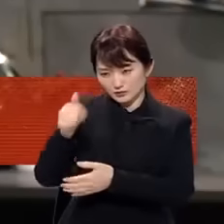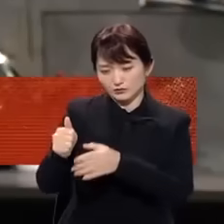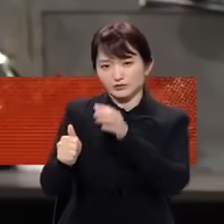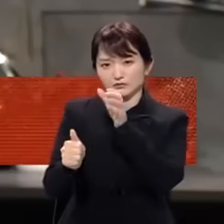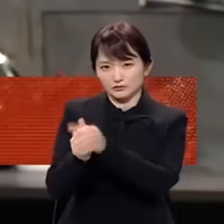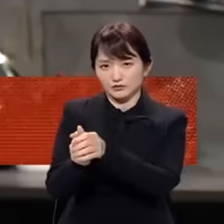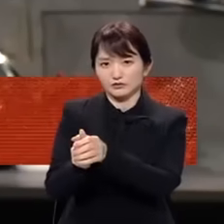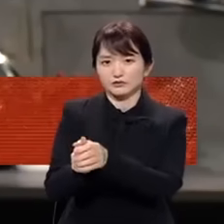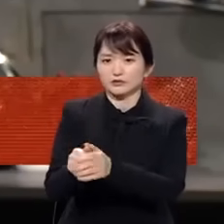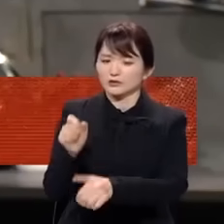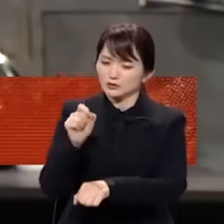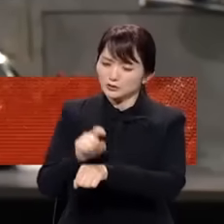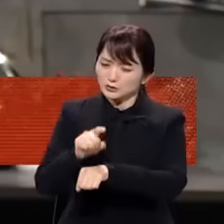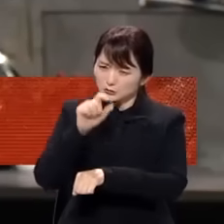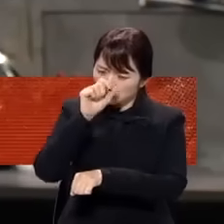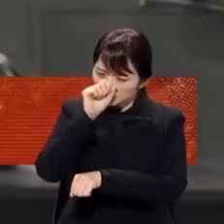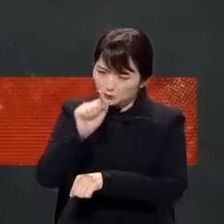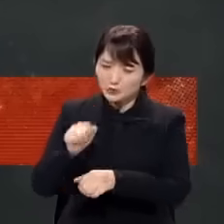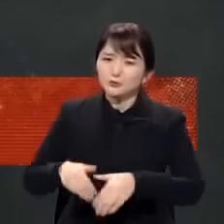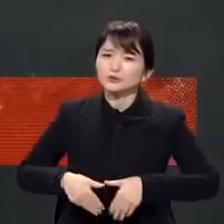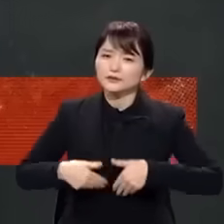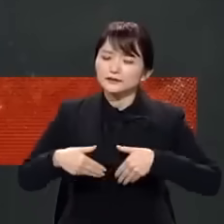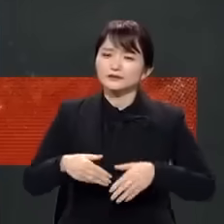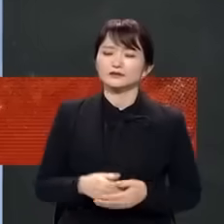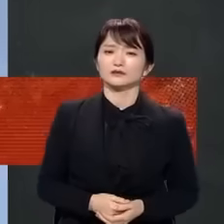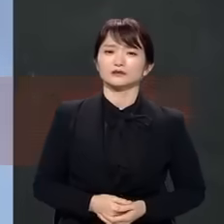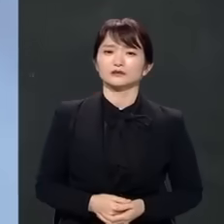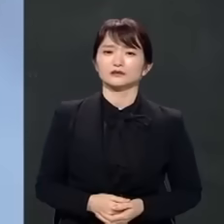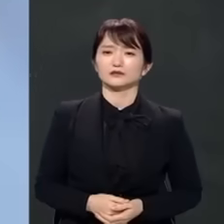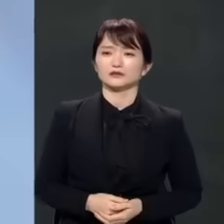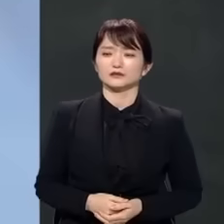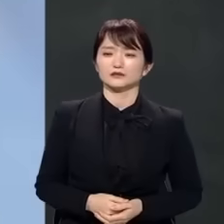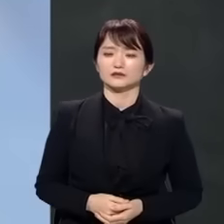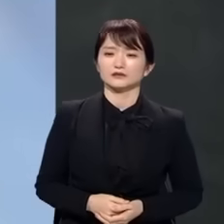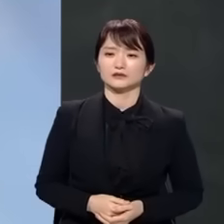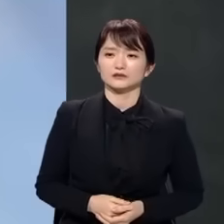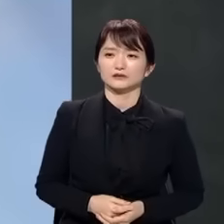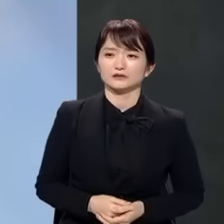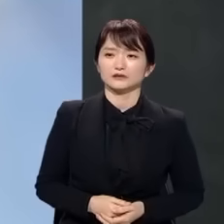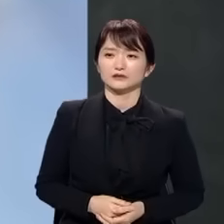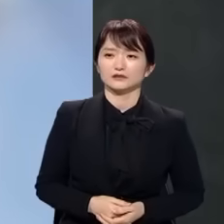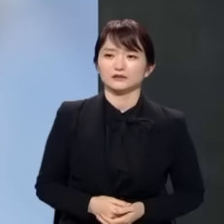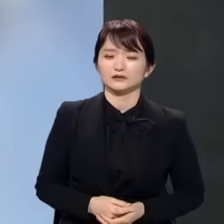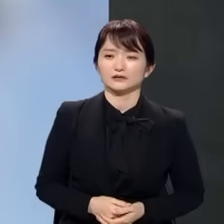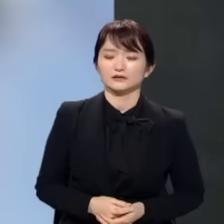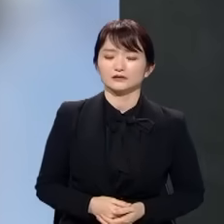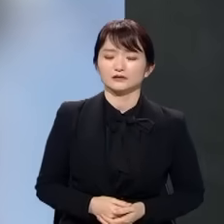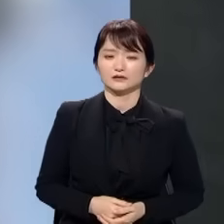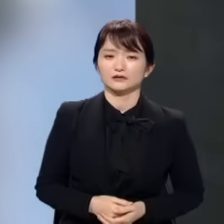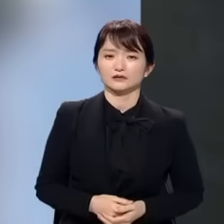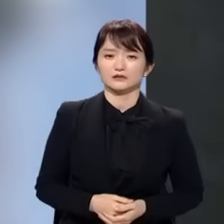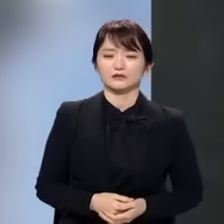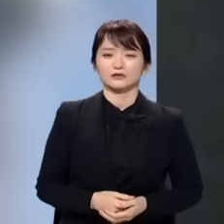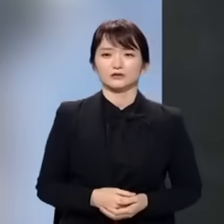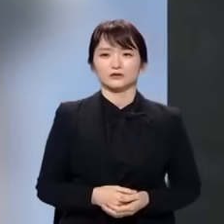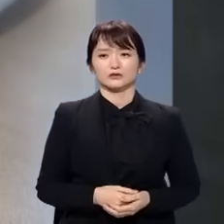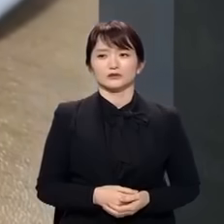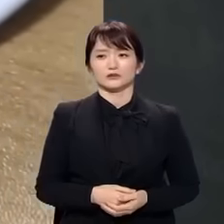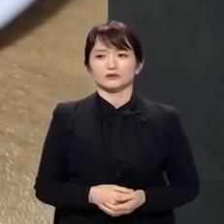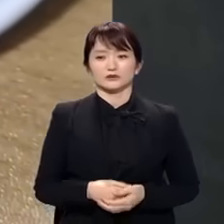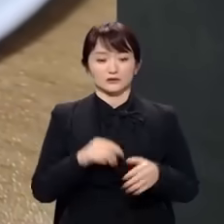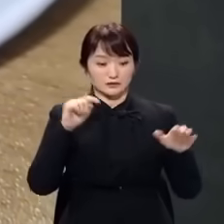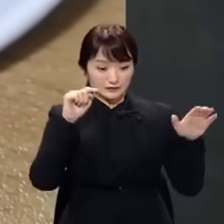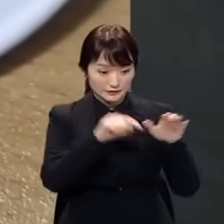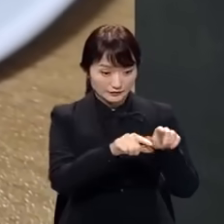성격도 굉장히 다정다감하고 심지어 이렇게 자취할 때는 와서 뭐 반찬도 만들어주고 집 청소도 해주고 그럴 정도로 가정적이었다고